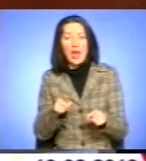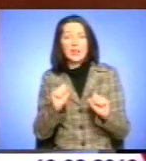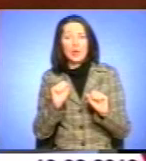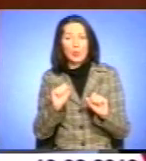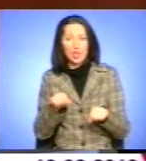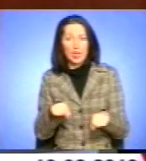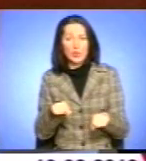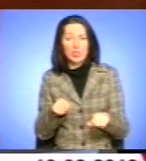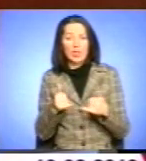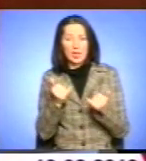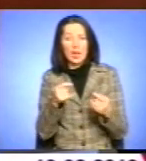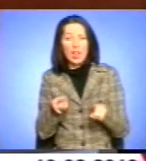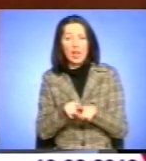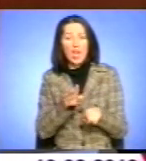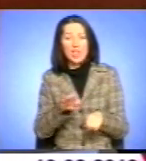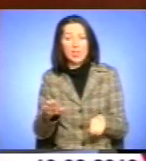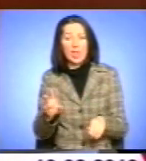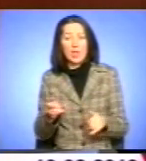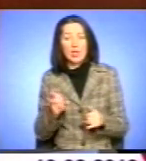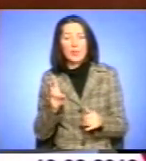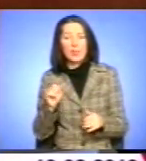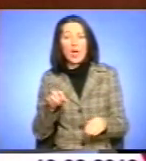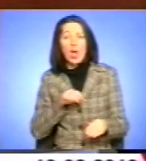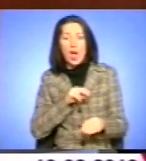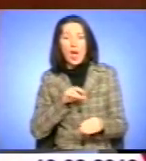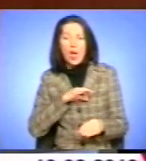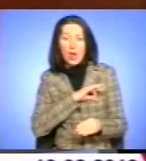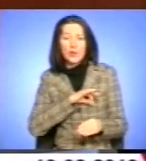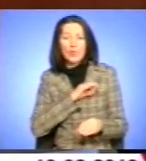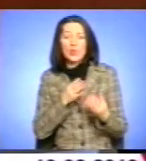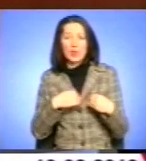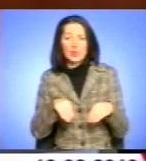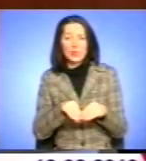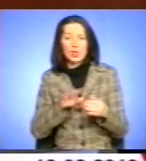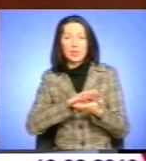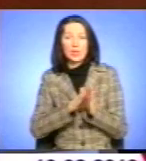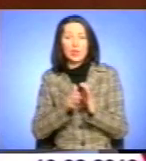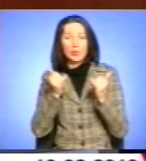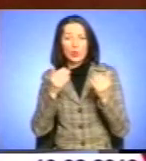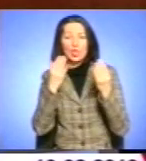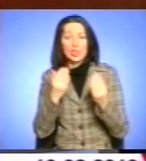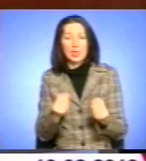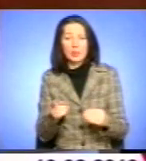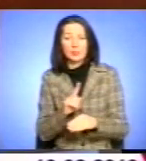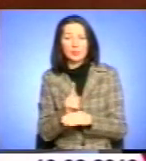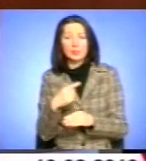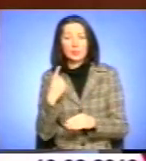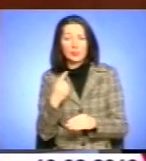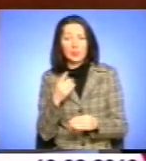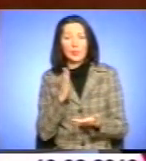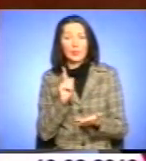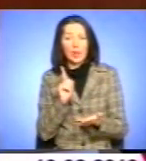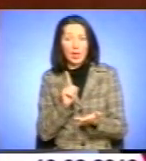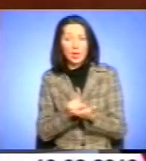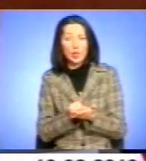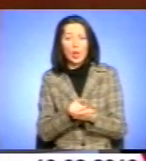можливості для таких дітей на виховання в сім'ї. Станом на сьогоднішній день в Тернопільській області функціонує 10